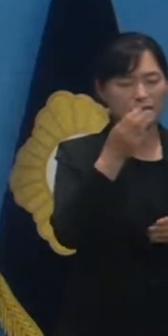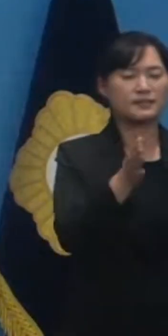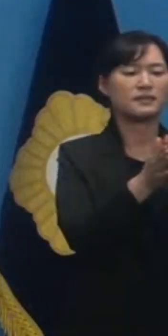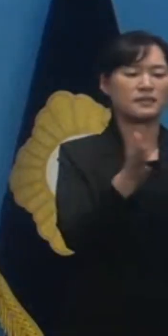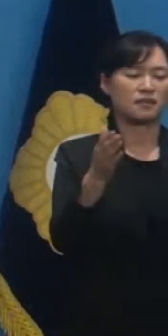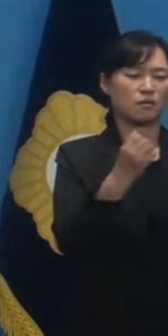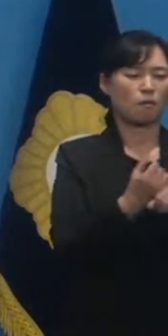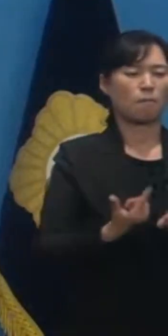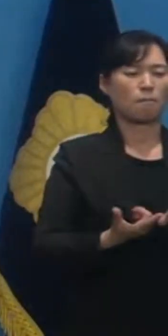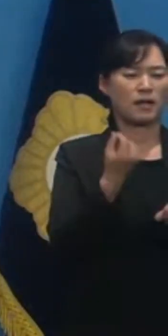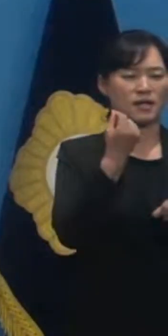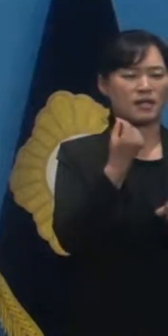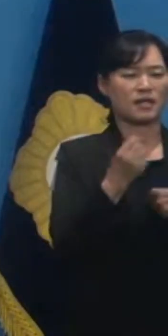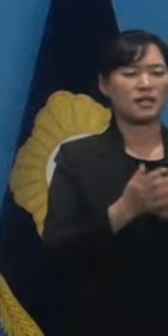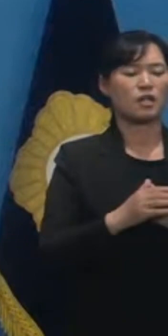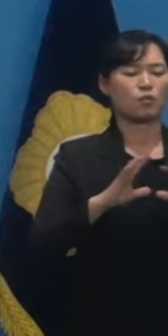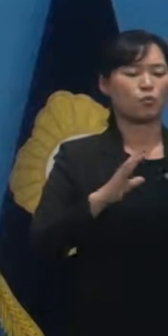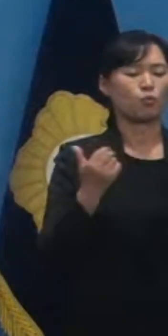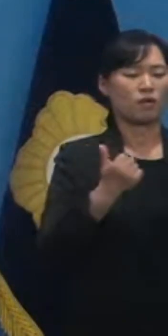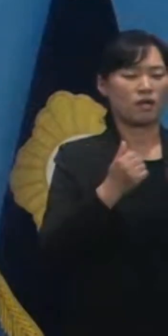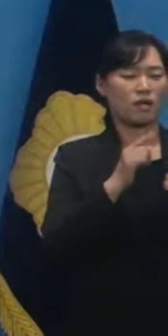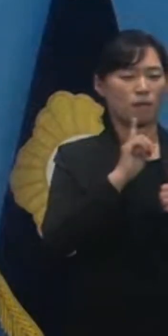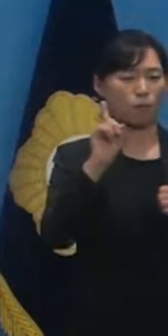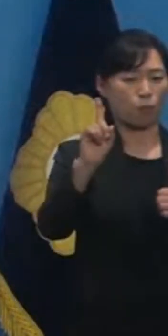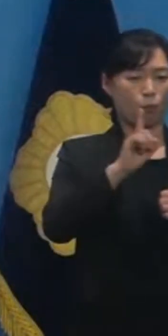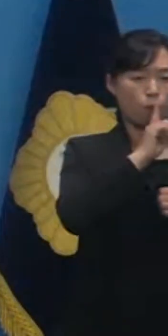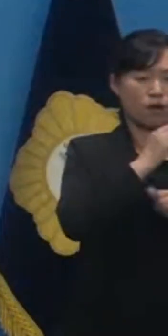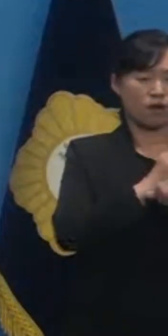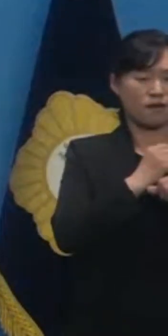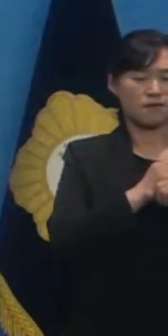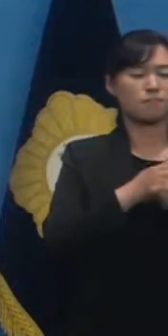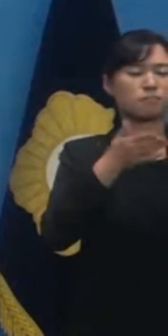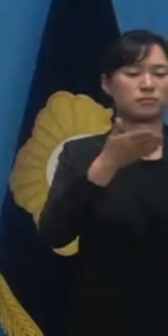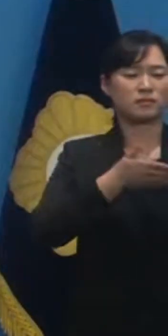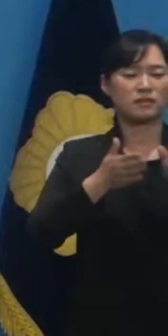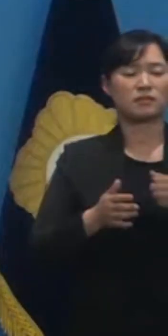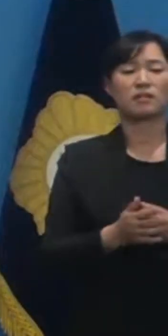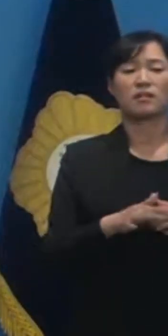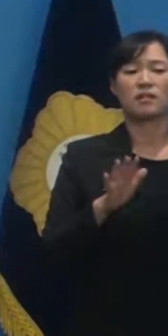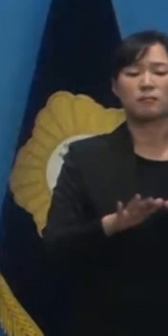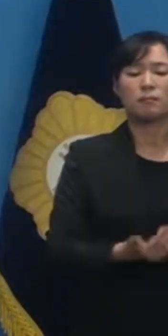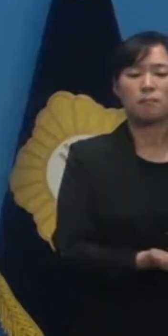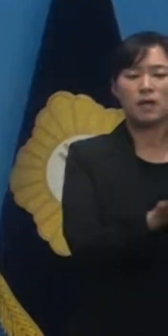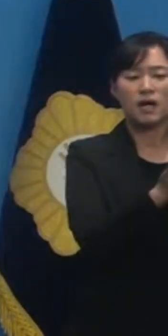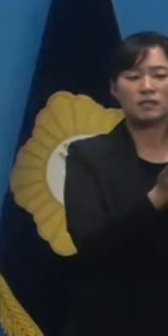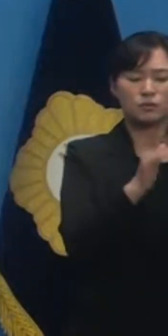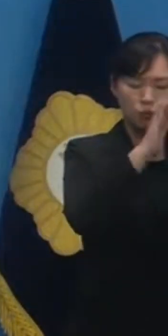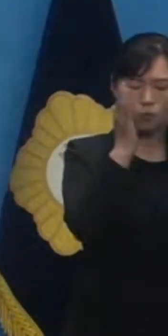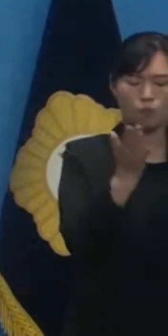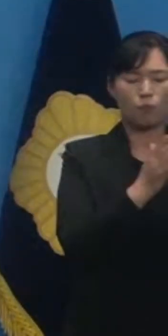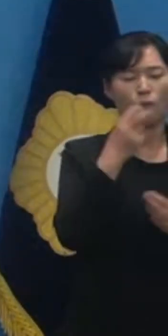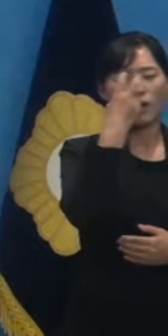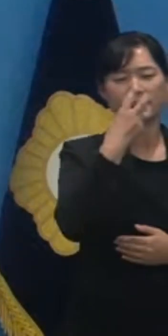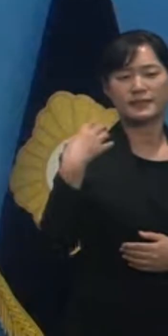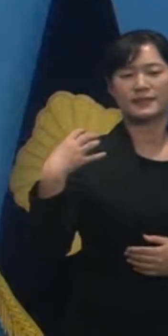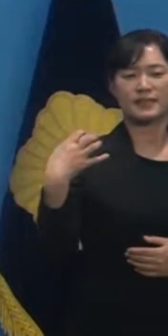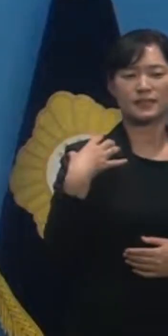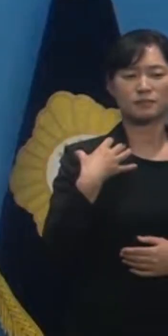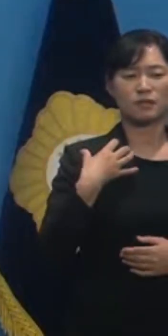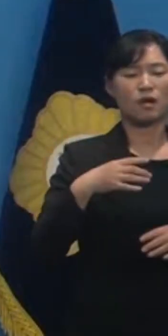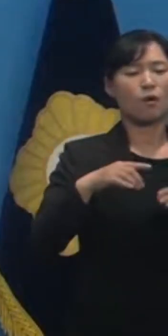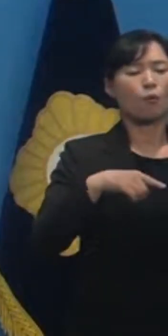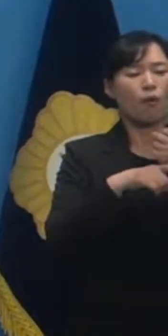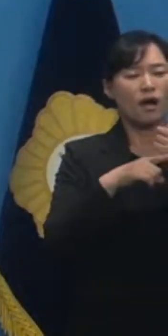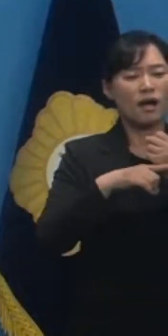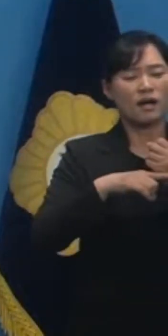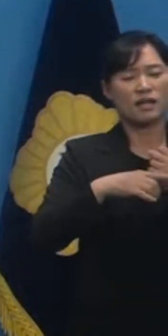착수하고 신속히 국회에 보고할 것을 강력히 요구합니다. 무엇보다 이번 사태의 총괄 책임 부처인